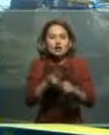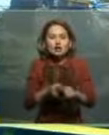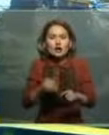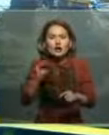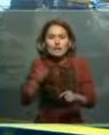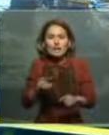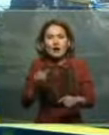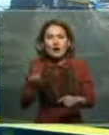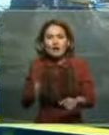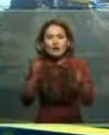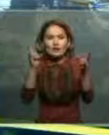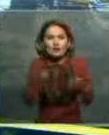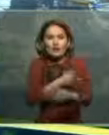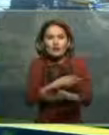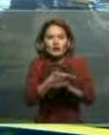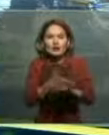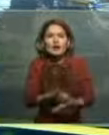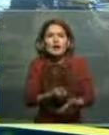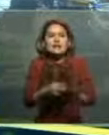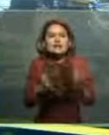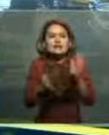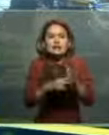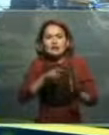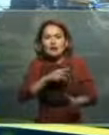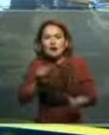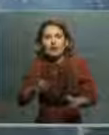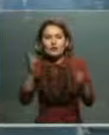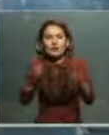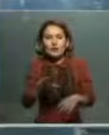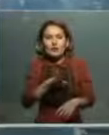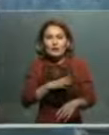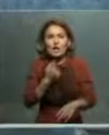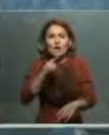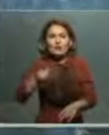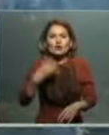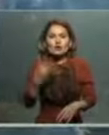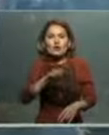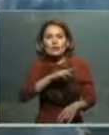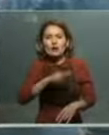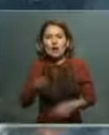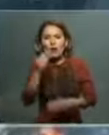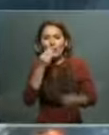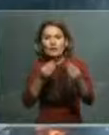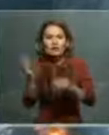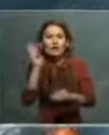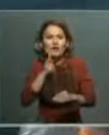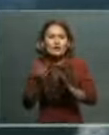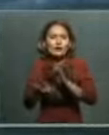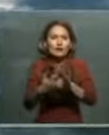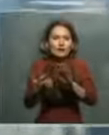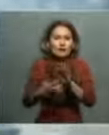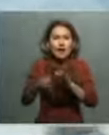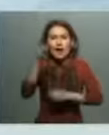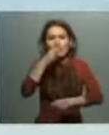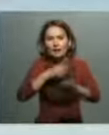мәліметіне қарағанда елде 8 миллионнан астам адам зардап шеккен. Олардың шамамен 1,4 миллионы азық-түлікке зәру. Өңірде дәрі-дәрмек